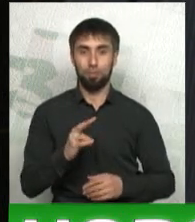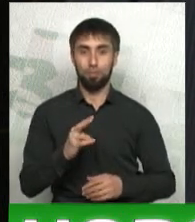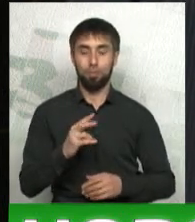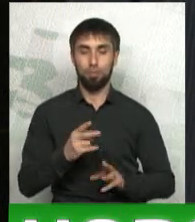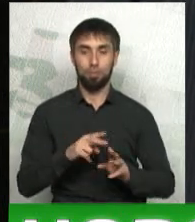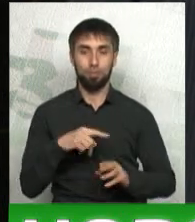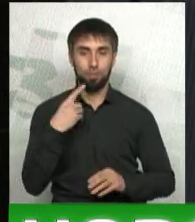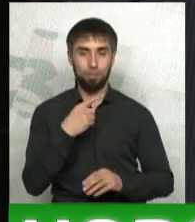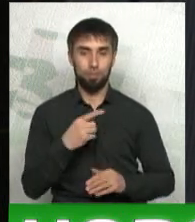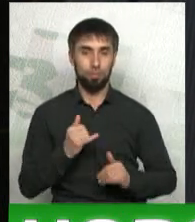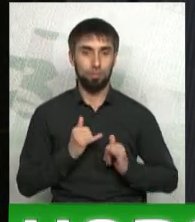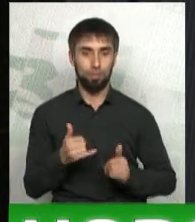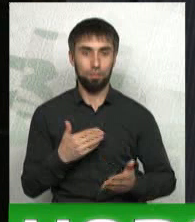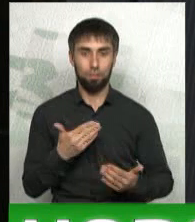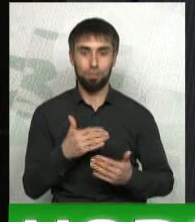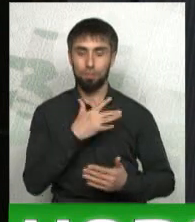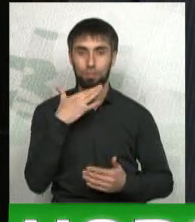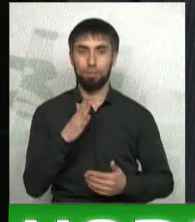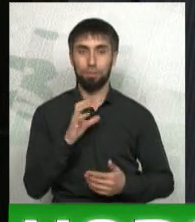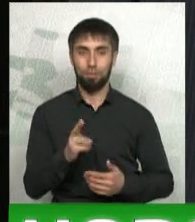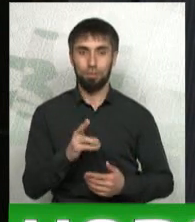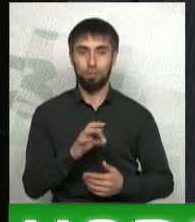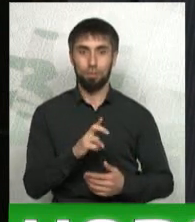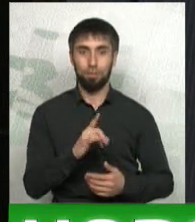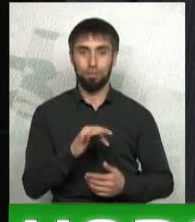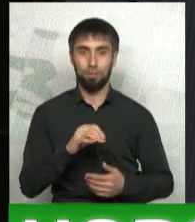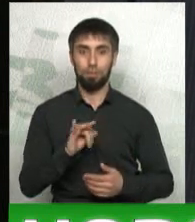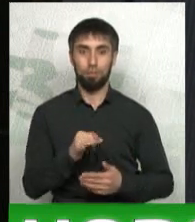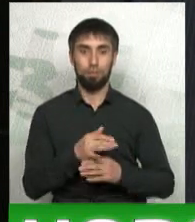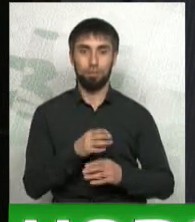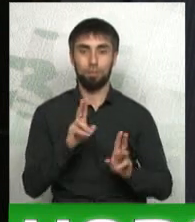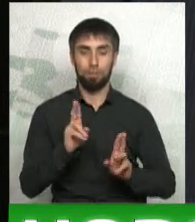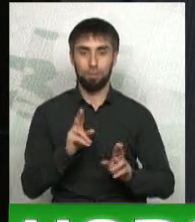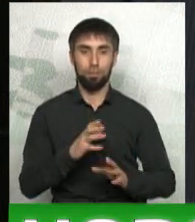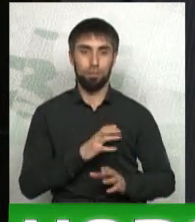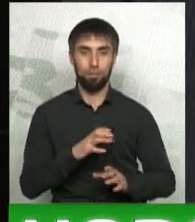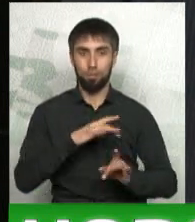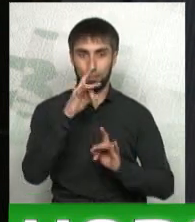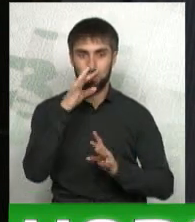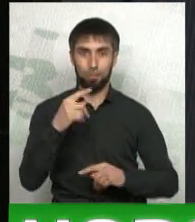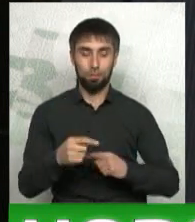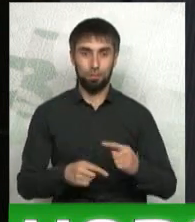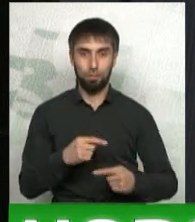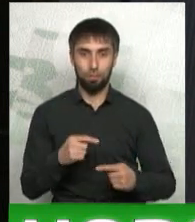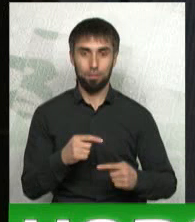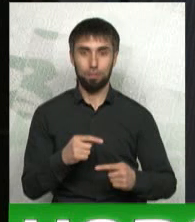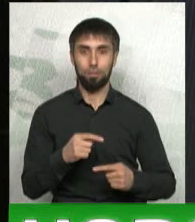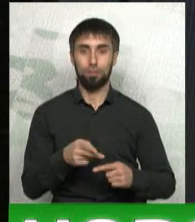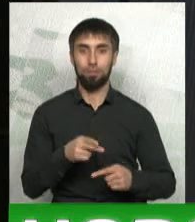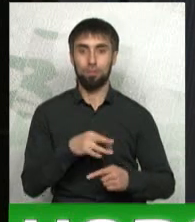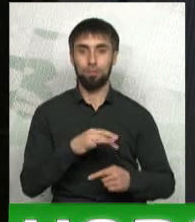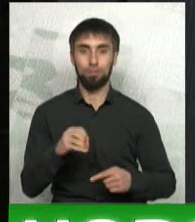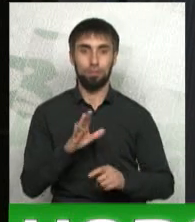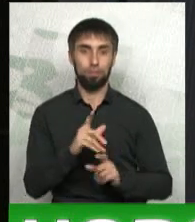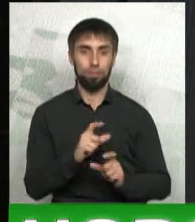олицетворяет уважительное отношение к многовековым обычаям и традициям, богатому культурному наследию, пробуждает в